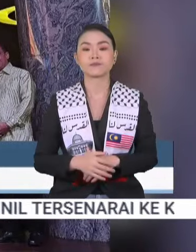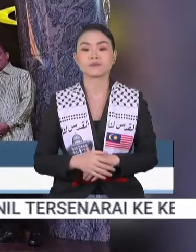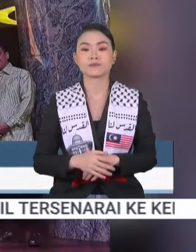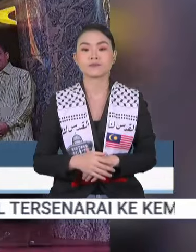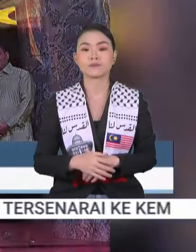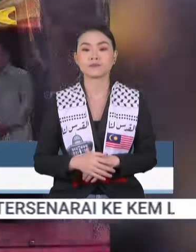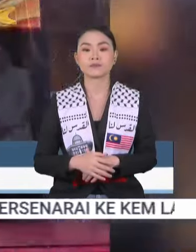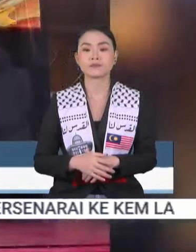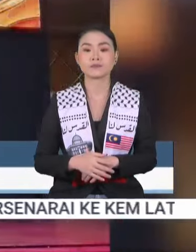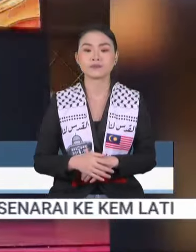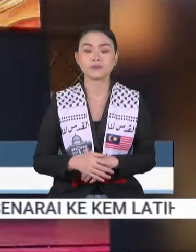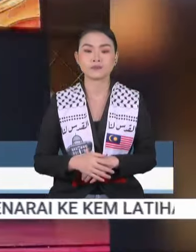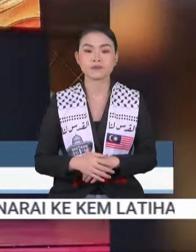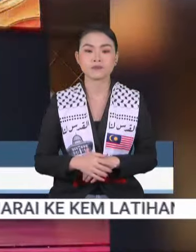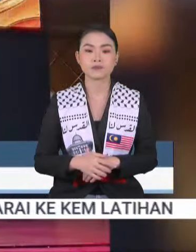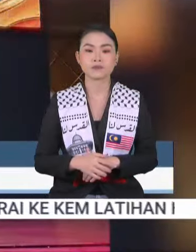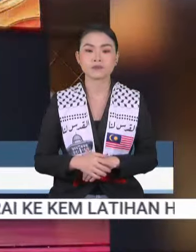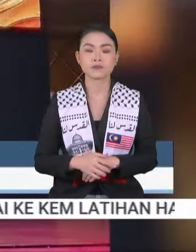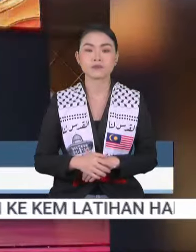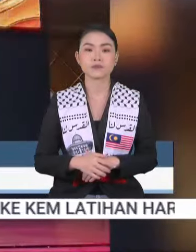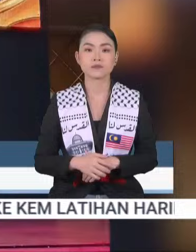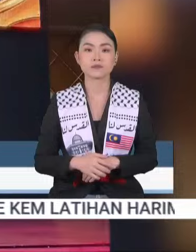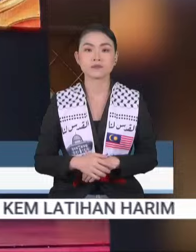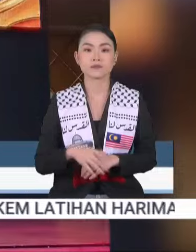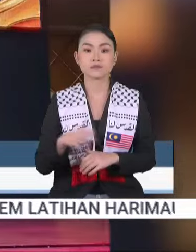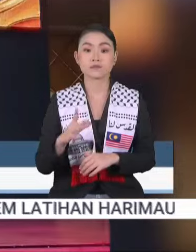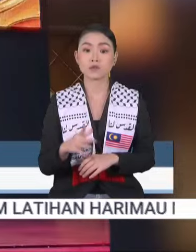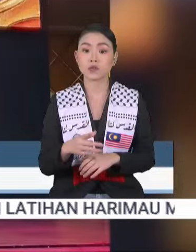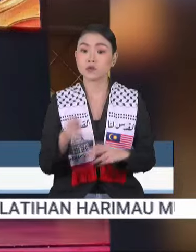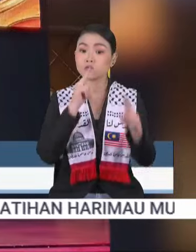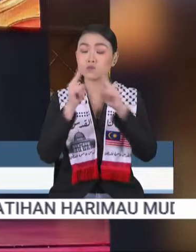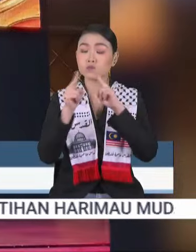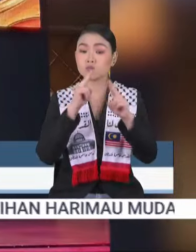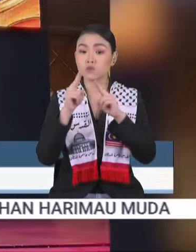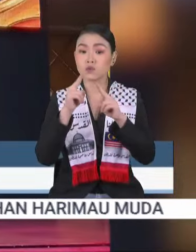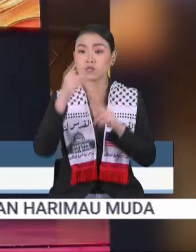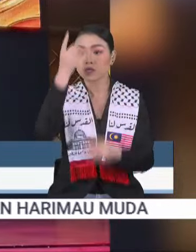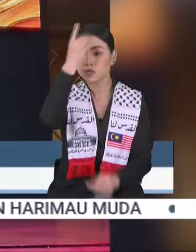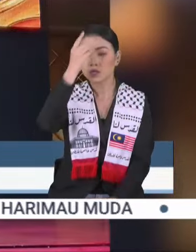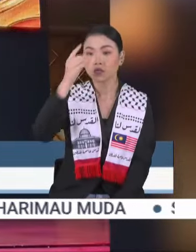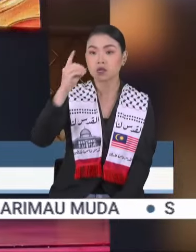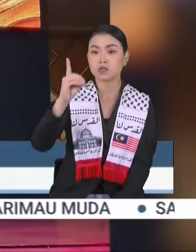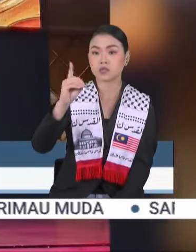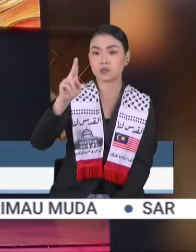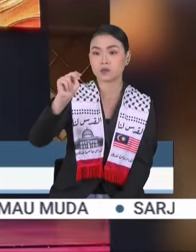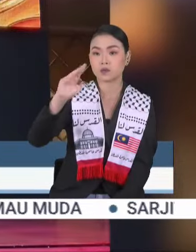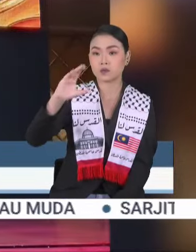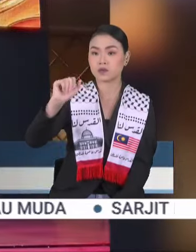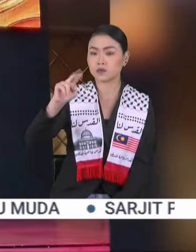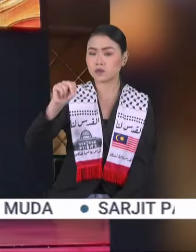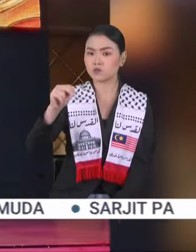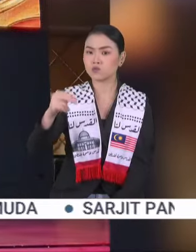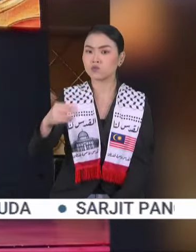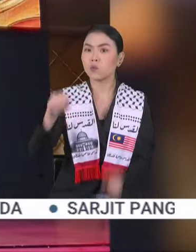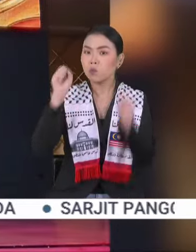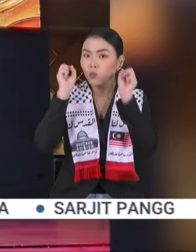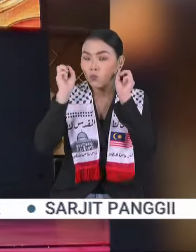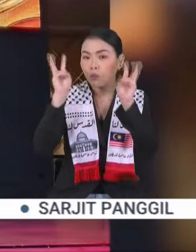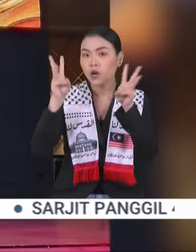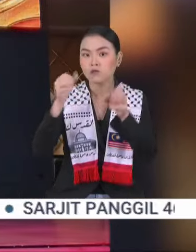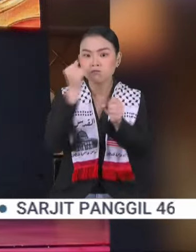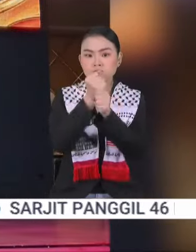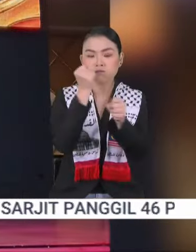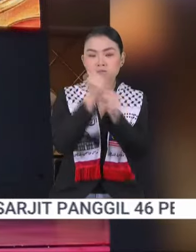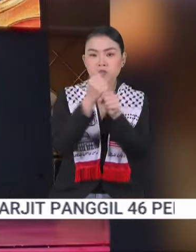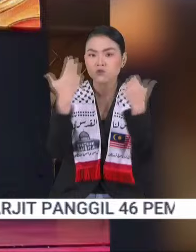namibia Kanada dan India sementara itu dalam ucapannya Dr duncen berkata beliau kagum dengan kerja-kerja yang dilakukan